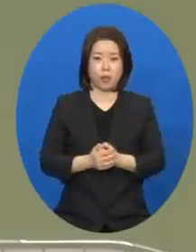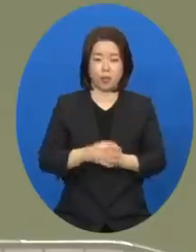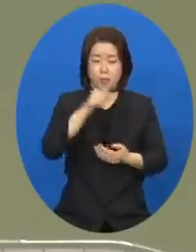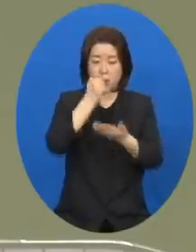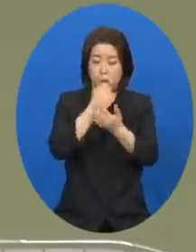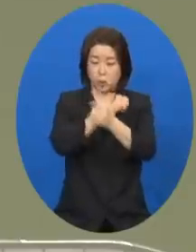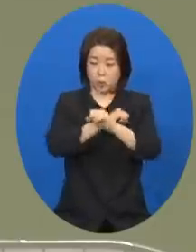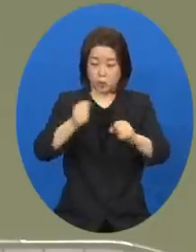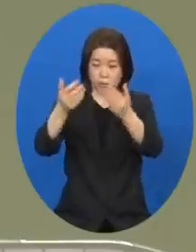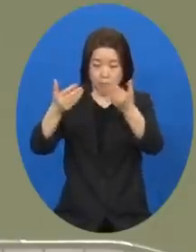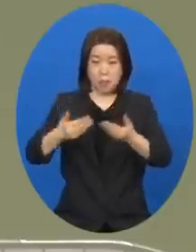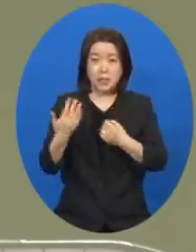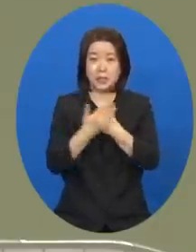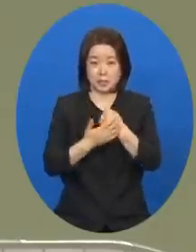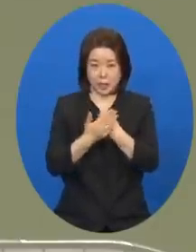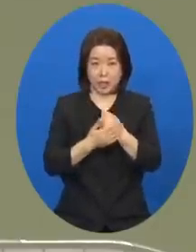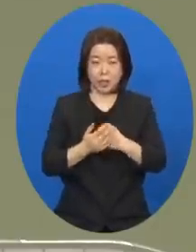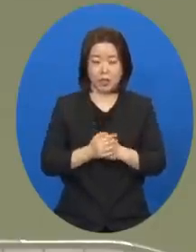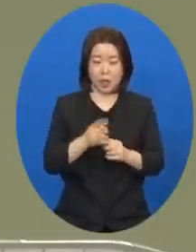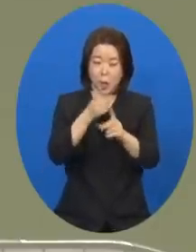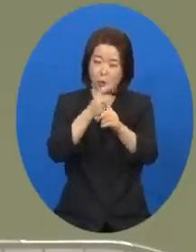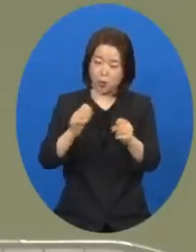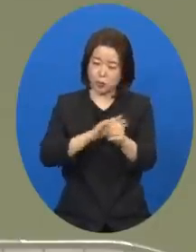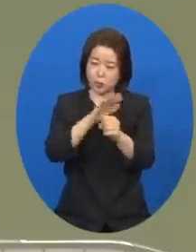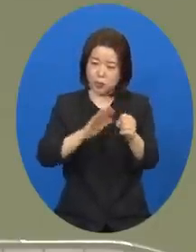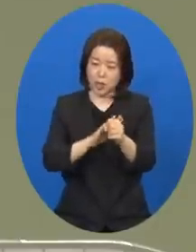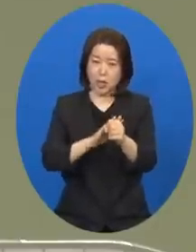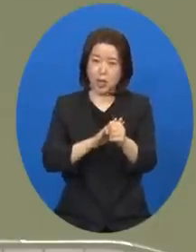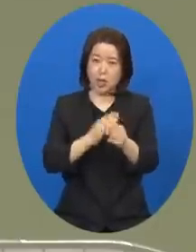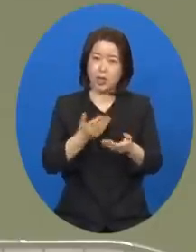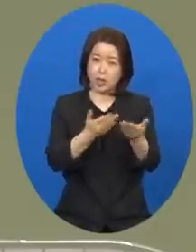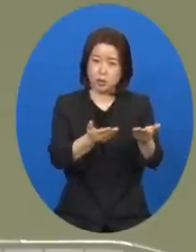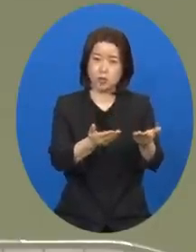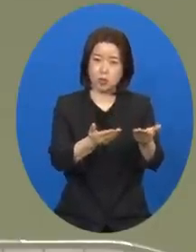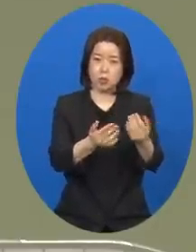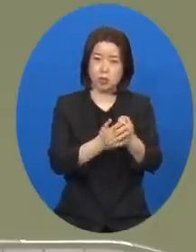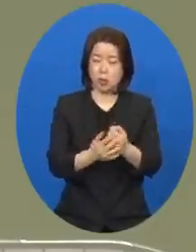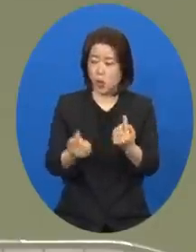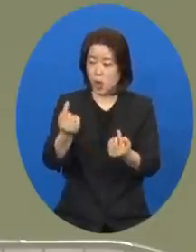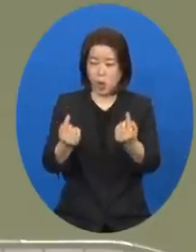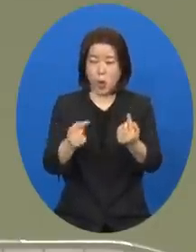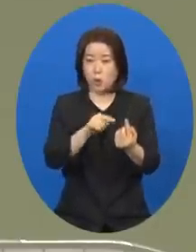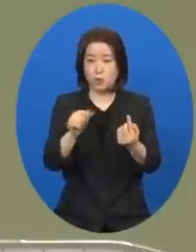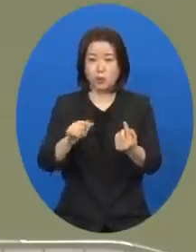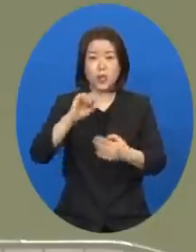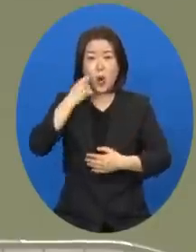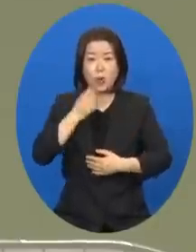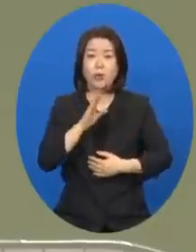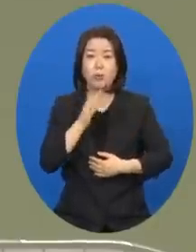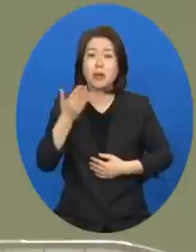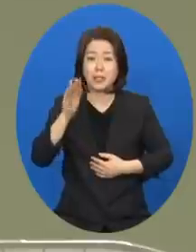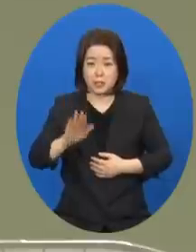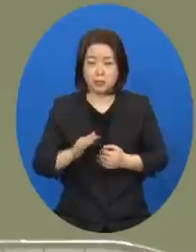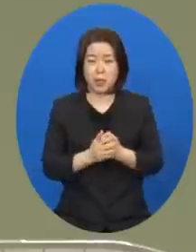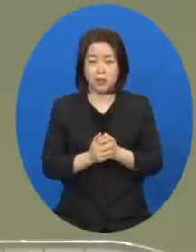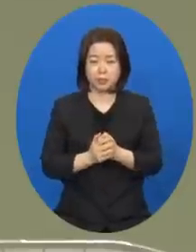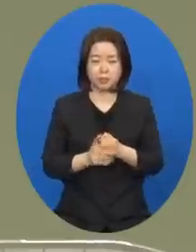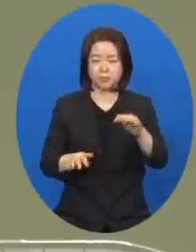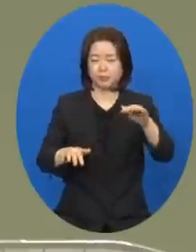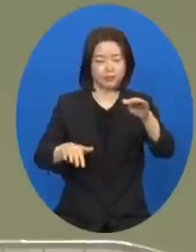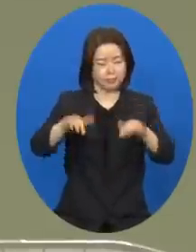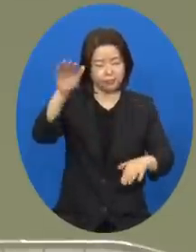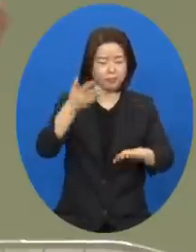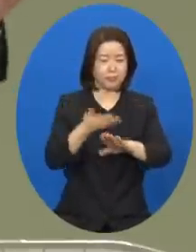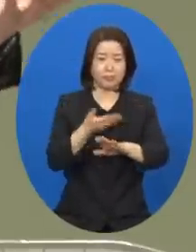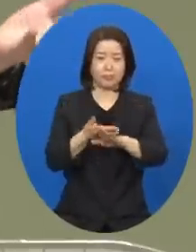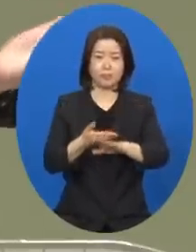속죄함을 받은 은혜, 원수를 사랑하는 거, 둘 다 어렵지만 이건 차원이 다른 문제라는